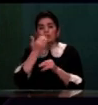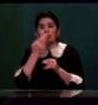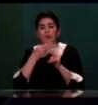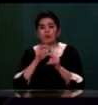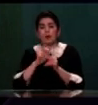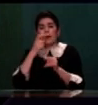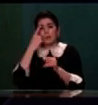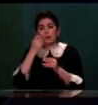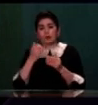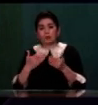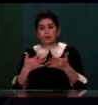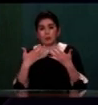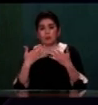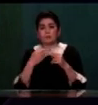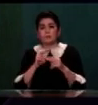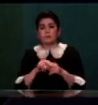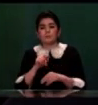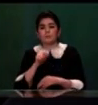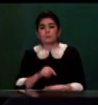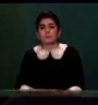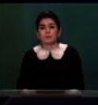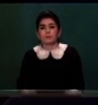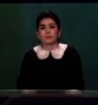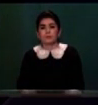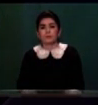quyidagi ma'lumot chiqadi.